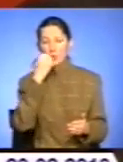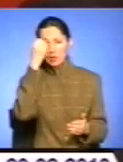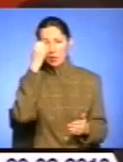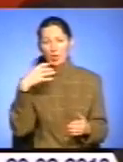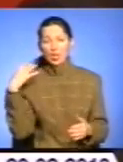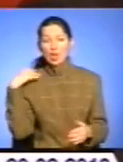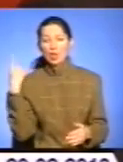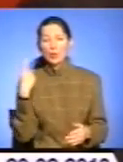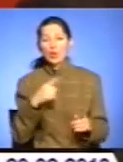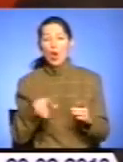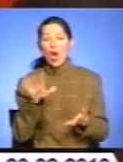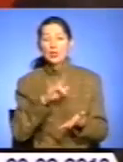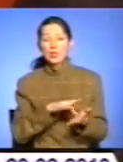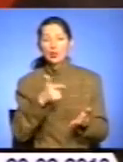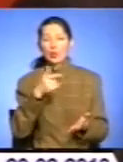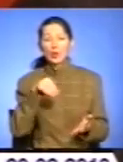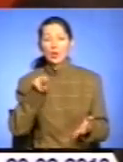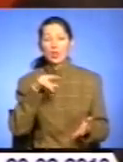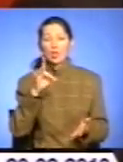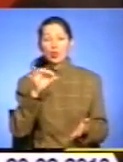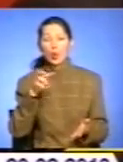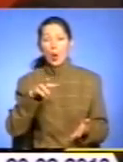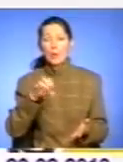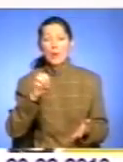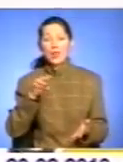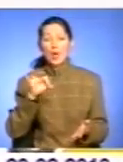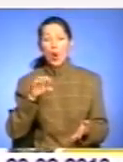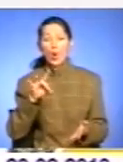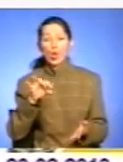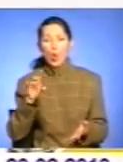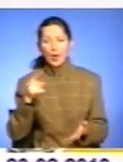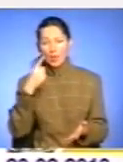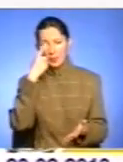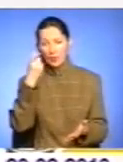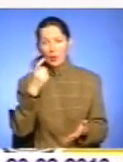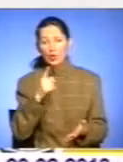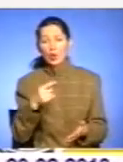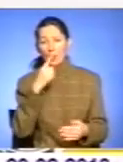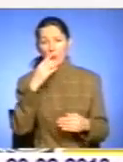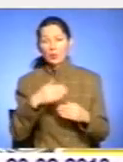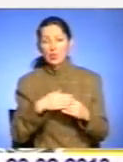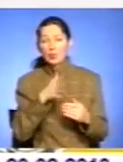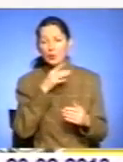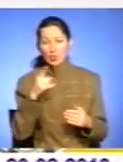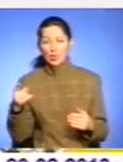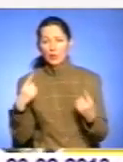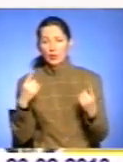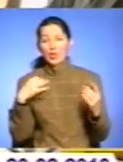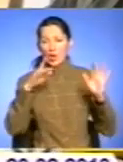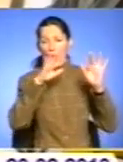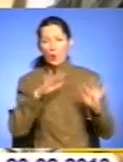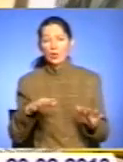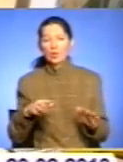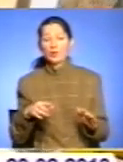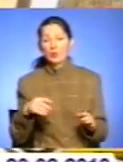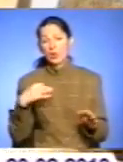обласного центру гідрометеорології Степан Софінський повідомив, що найближчим часом значних опадів у вигляді снігу та дощу синоптики